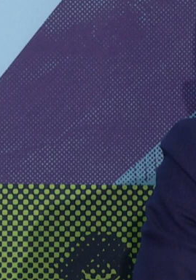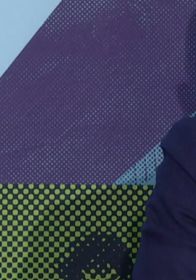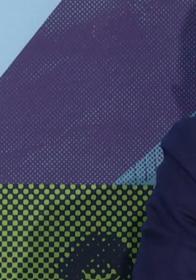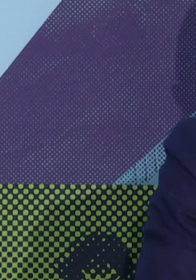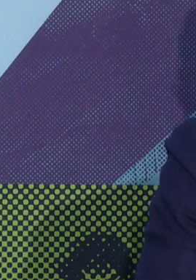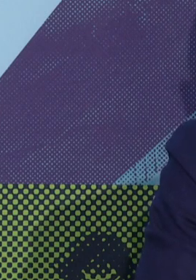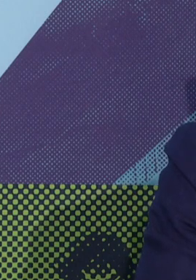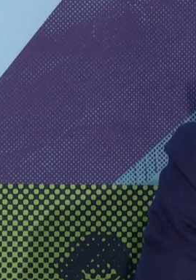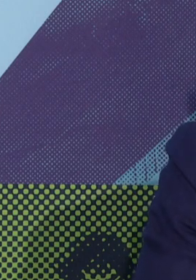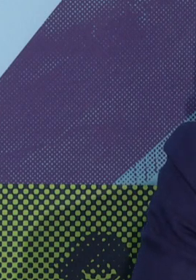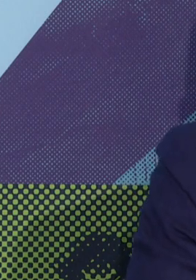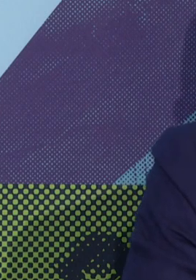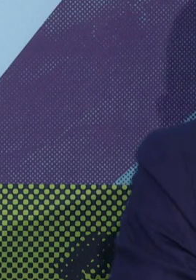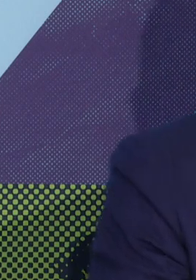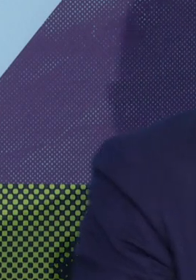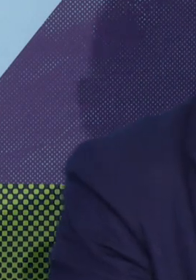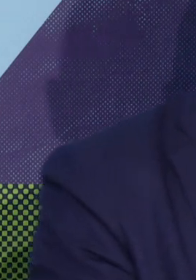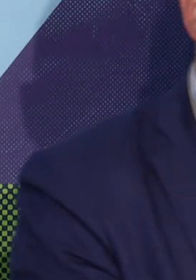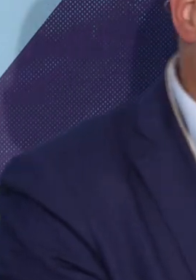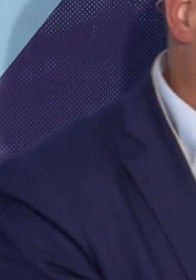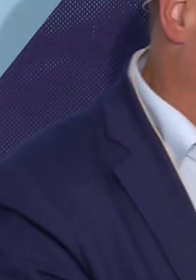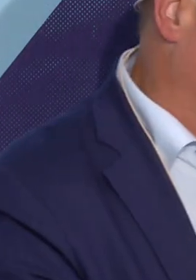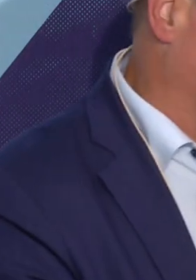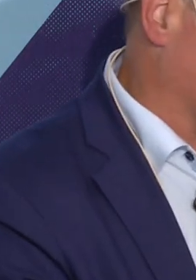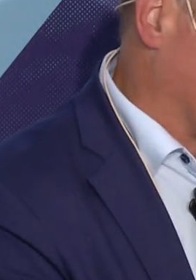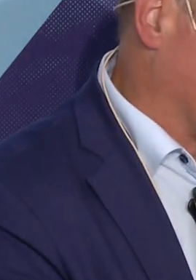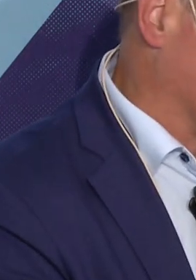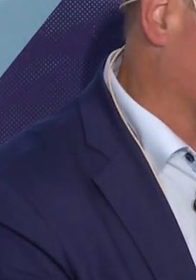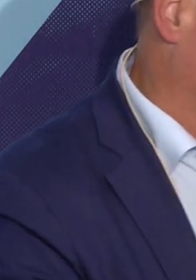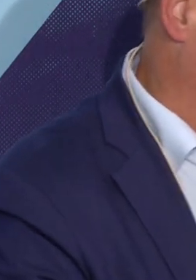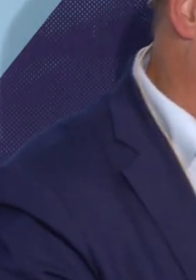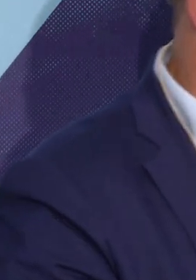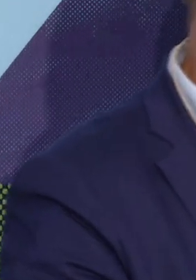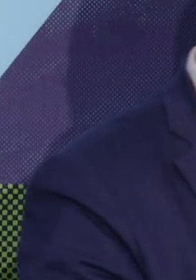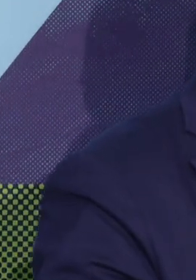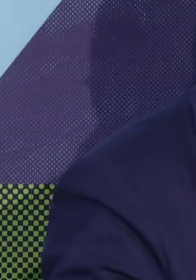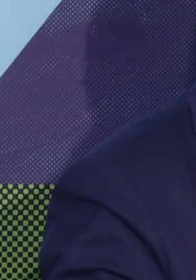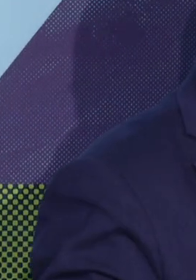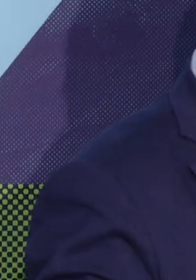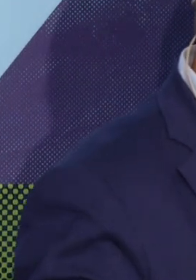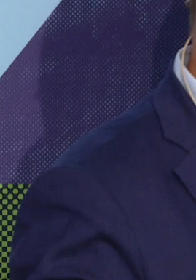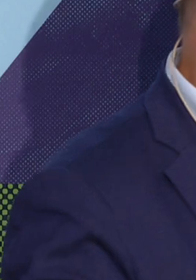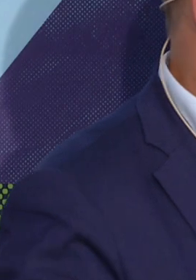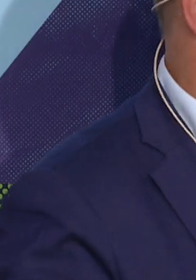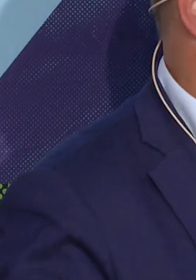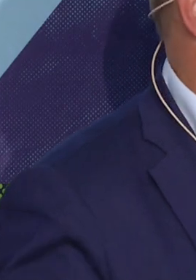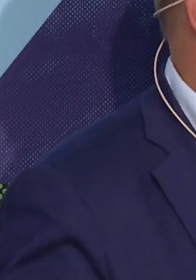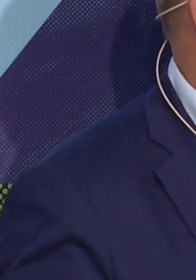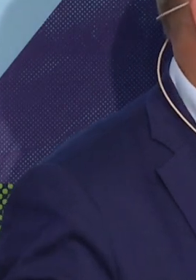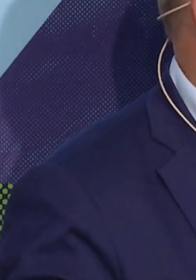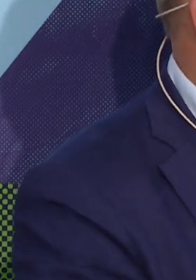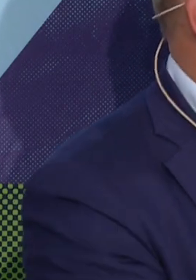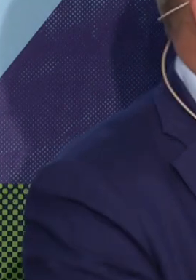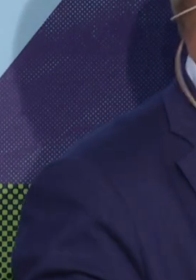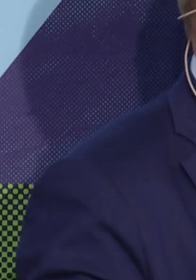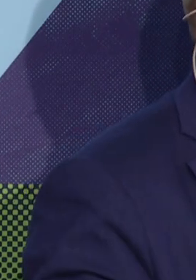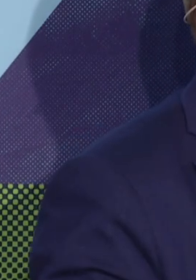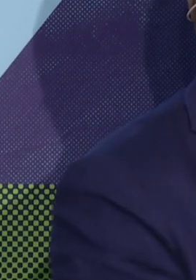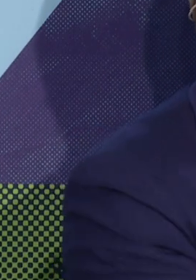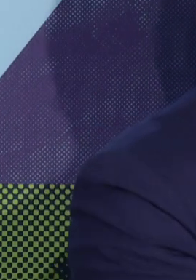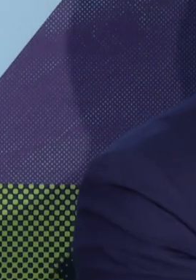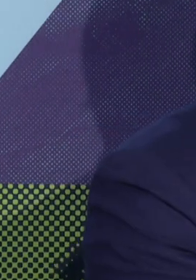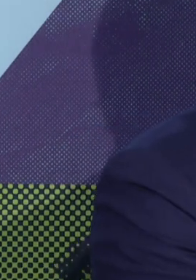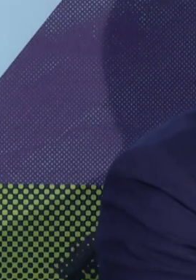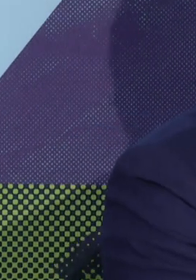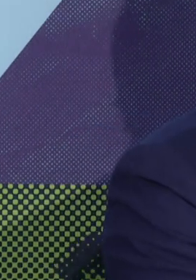förutsättningen. Men det finns andra länder som har det. Jag är inte ute efter ett sånt där amerikanskt plea bargain-system som ju finns där man kan göra